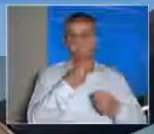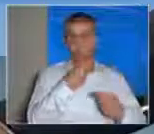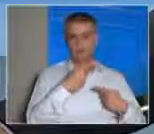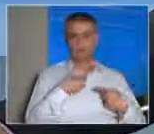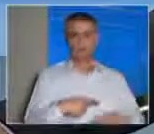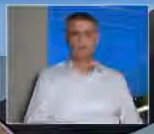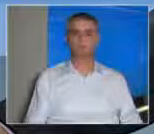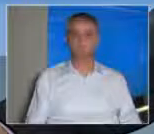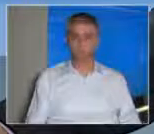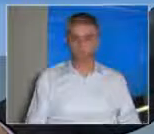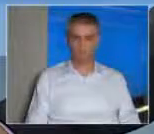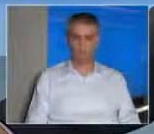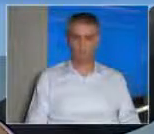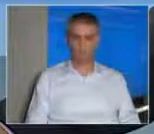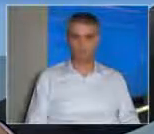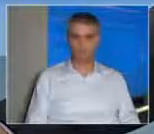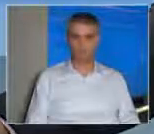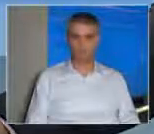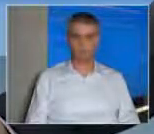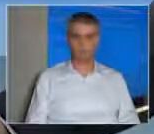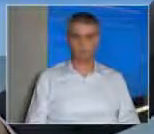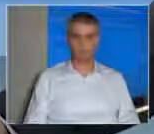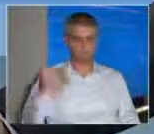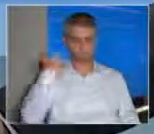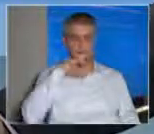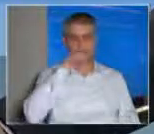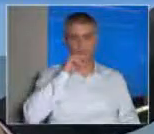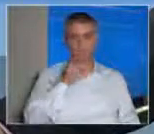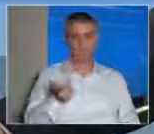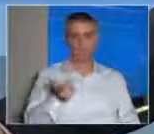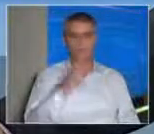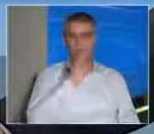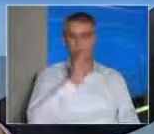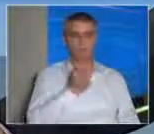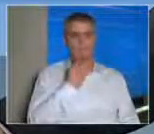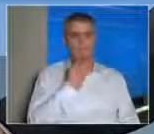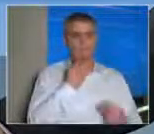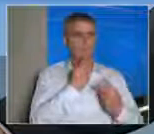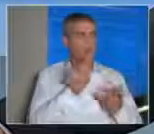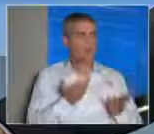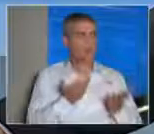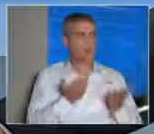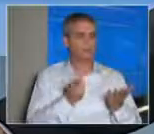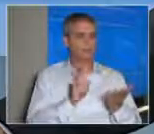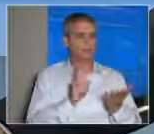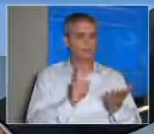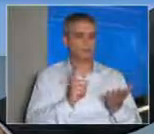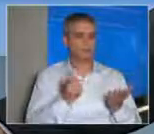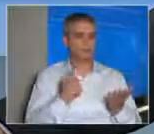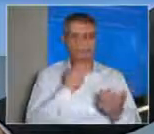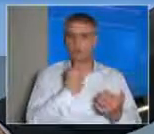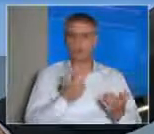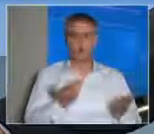יונה. שלום, בוקר טוב. אז בוא ניגש לעסק, בוא תענה בבקשה למי